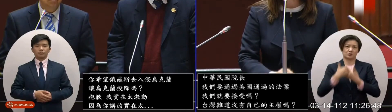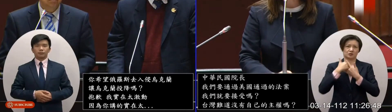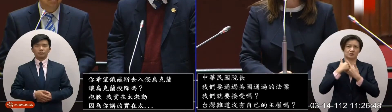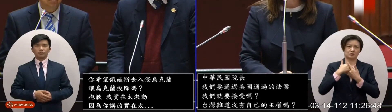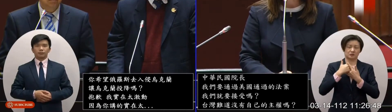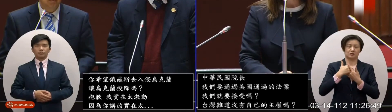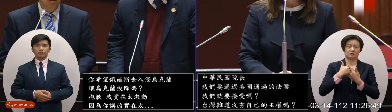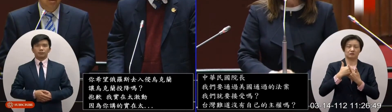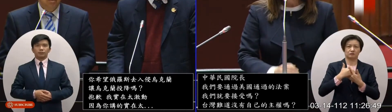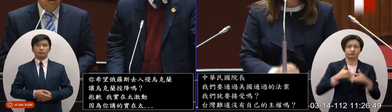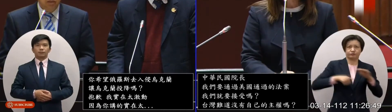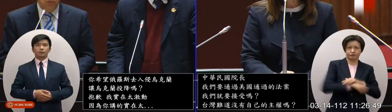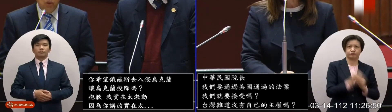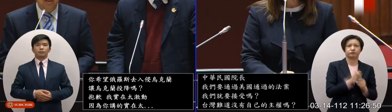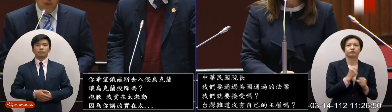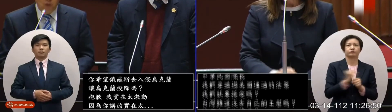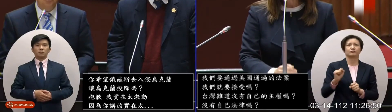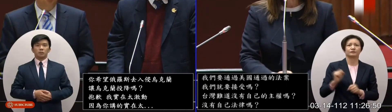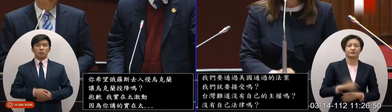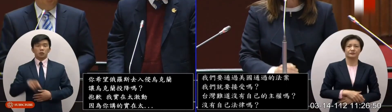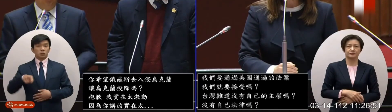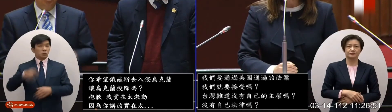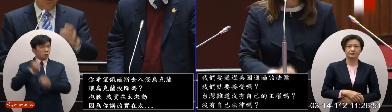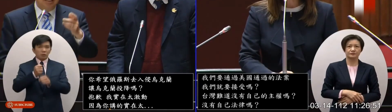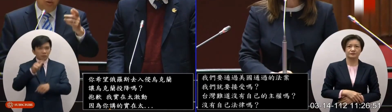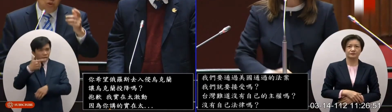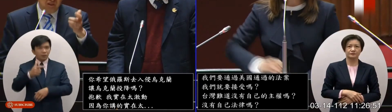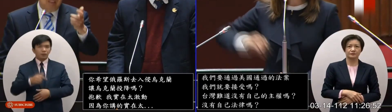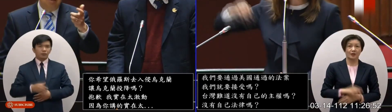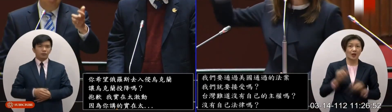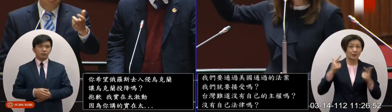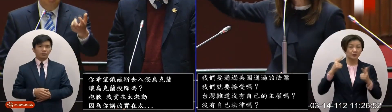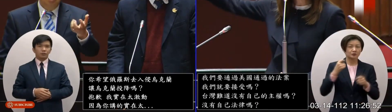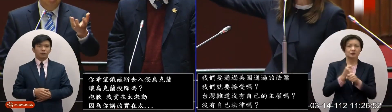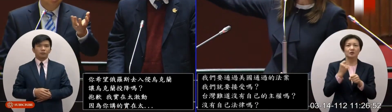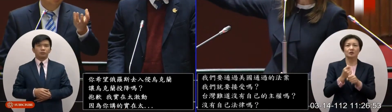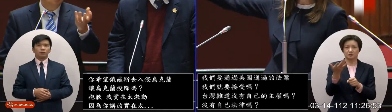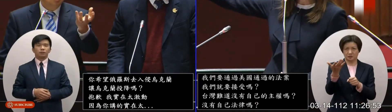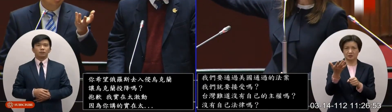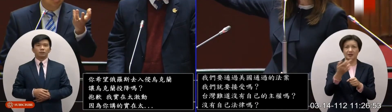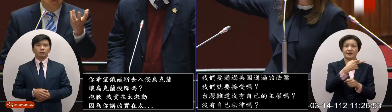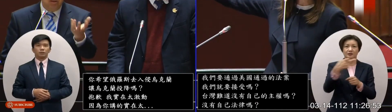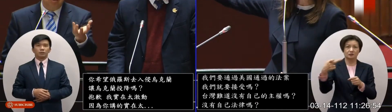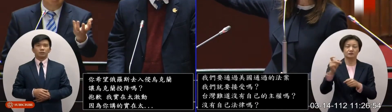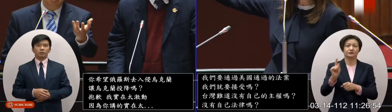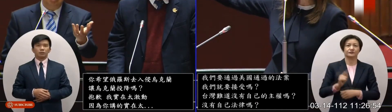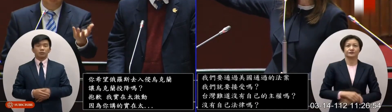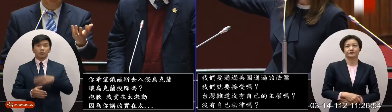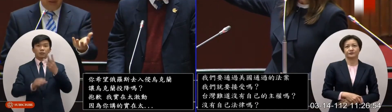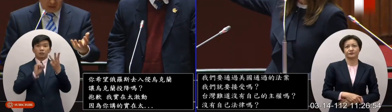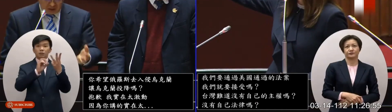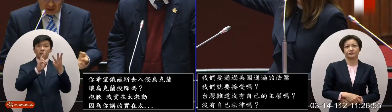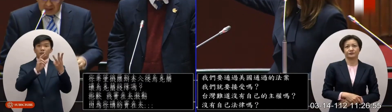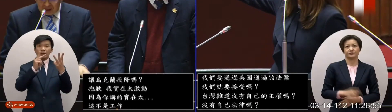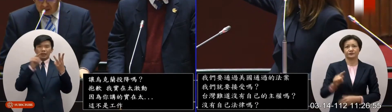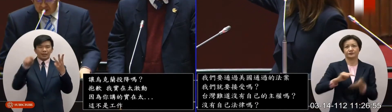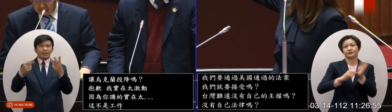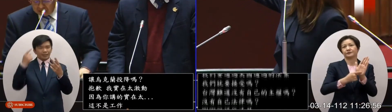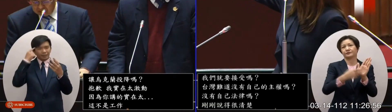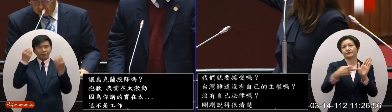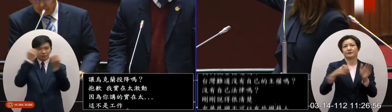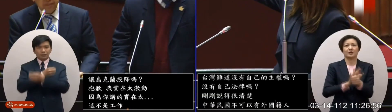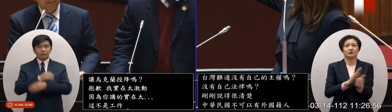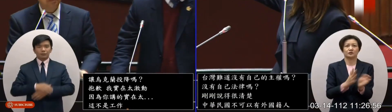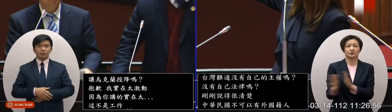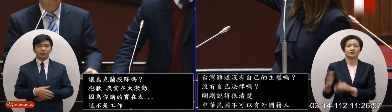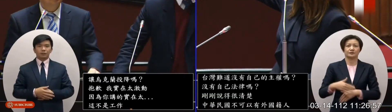工作的。当然， 你 说不是工作，来看一下英文，为什么不是工作？请我们的助理